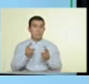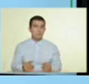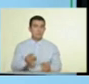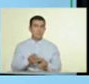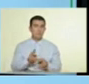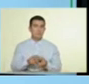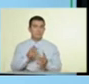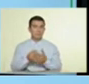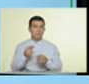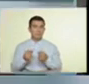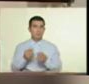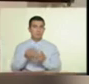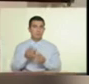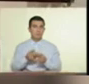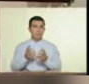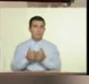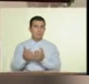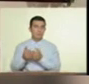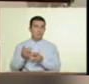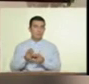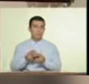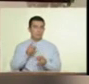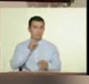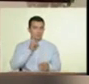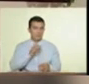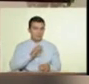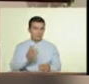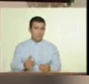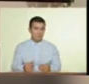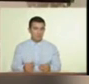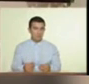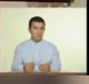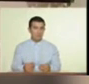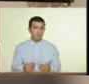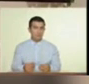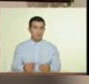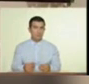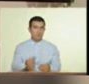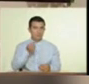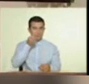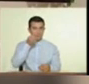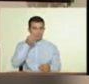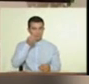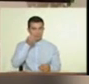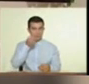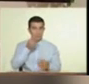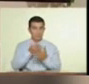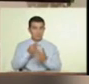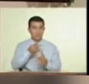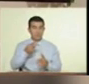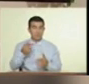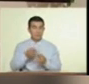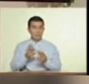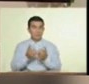edingiz? Tenglama tuzib yechish qulayroq bo'ladi. Shuning uchun keling tenglama tuzib olamiz. Demak,